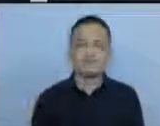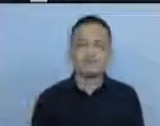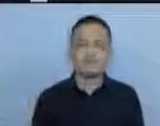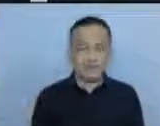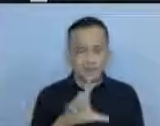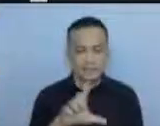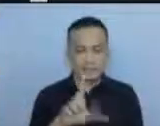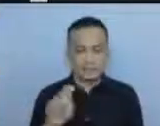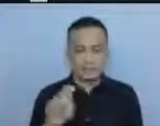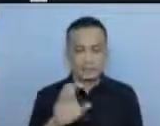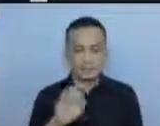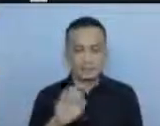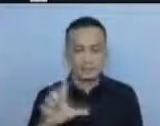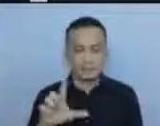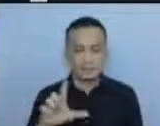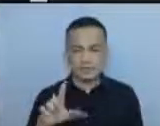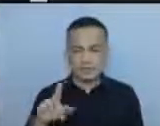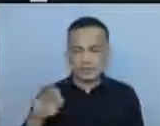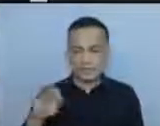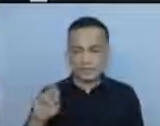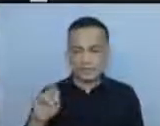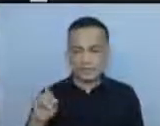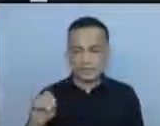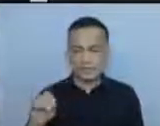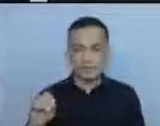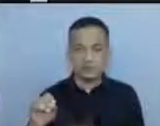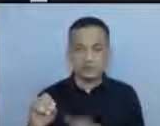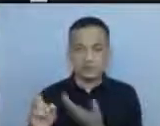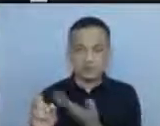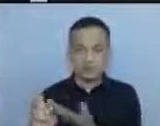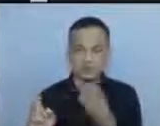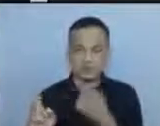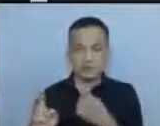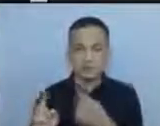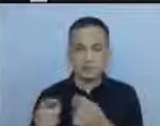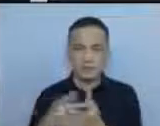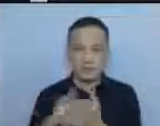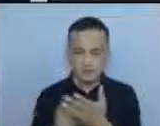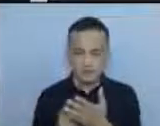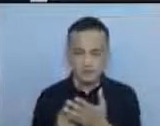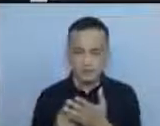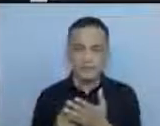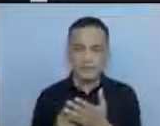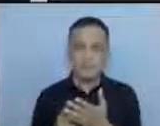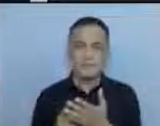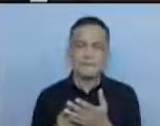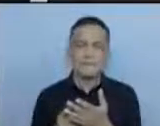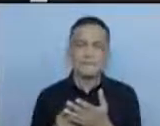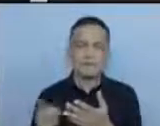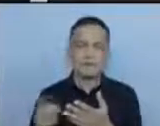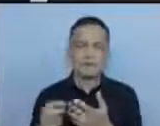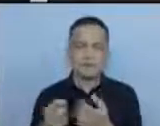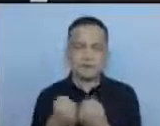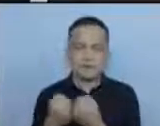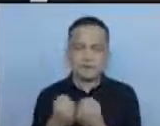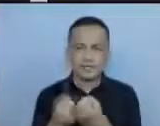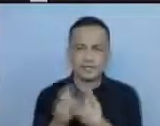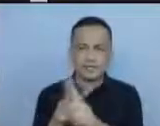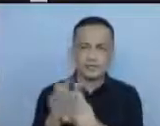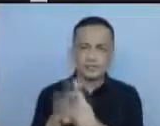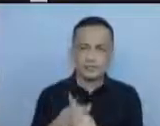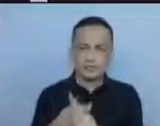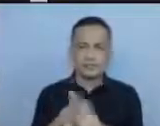Payapaya, kabilang ito sa kanilang hakbang para labanan ang recruitment ng teroristang grupo sa mga out-of-school